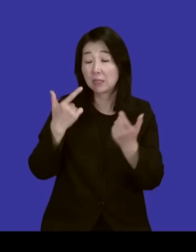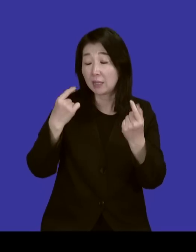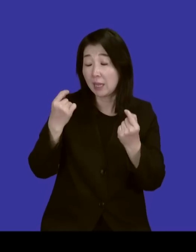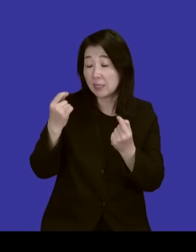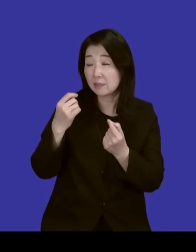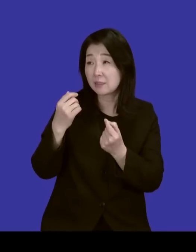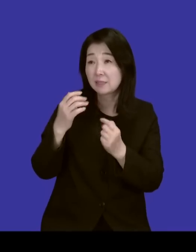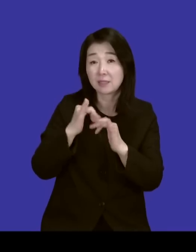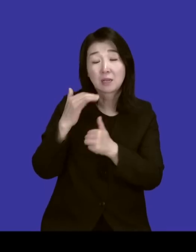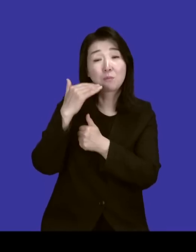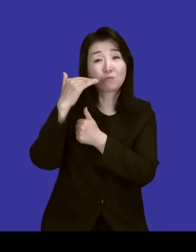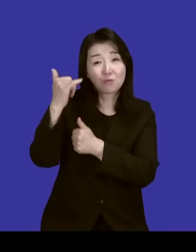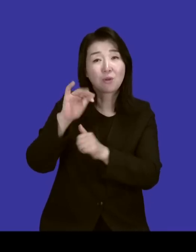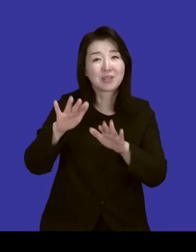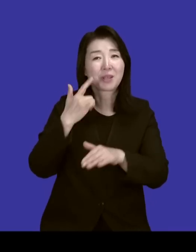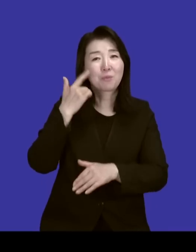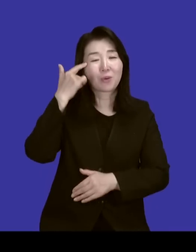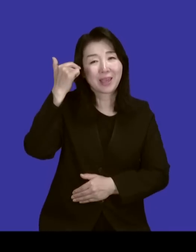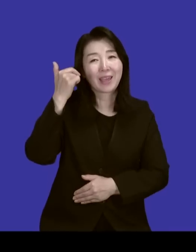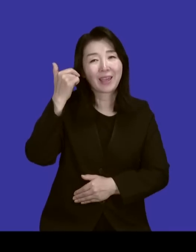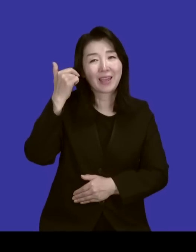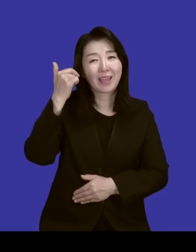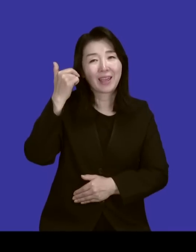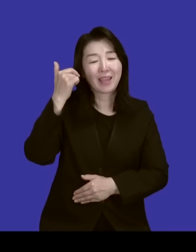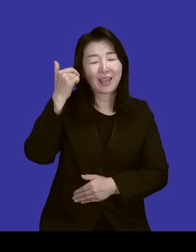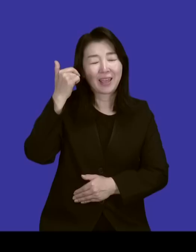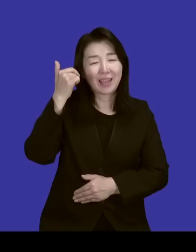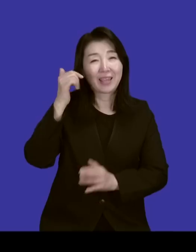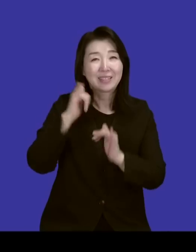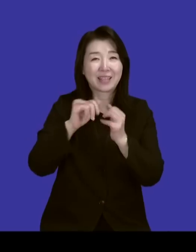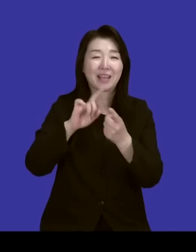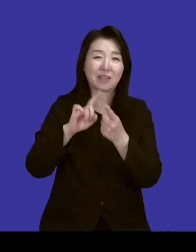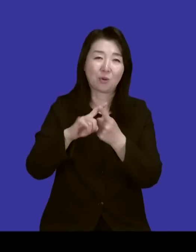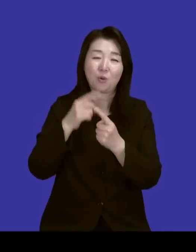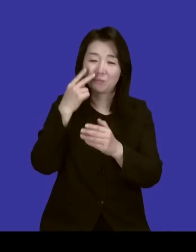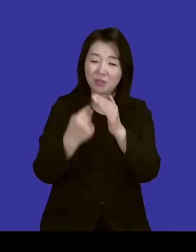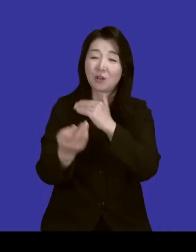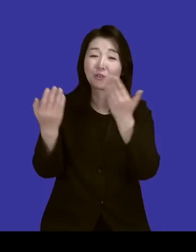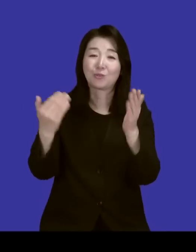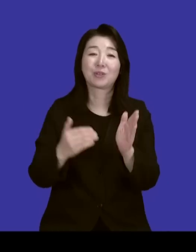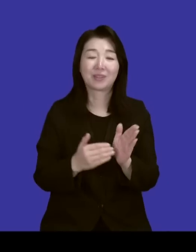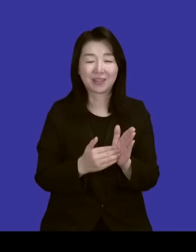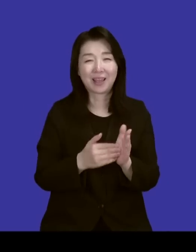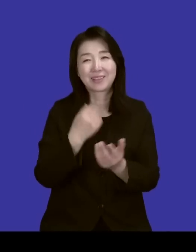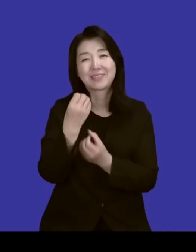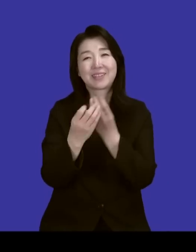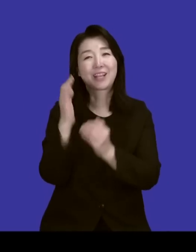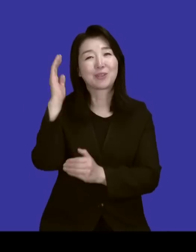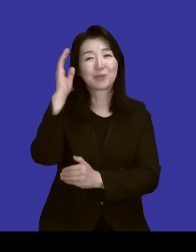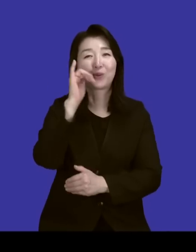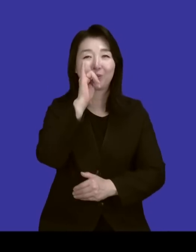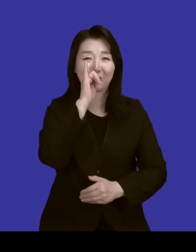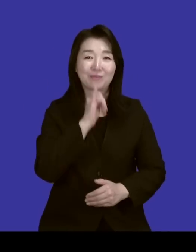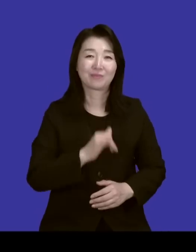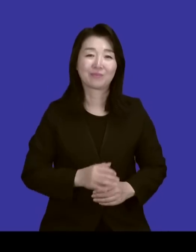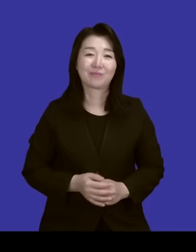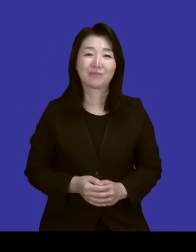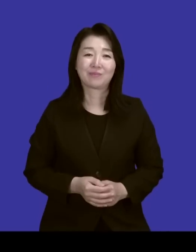이제 목양자로 예. 또 목회자의 비전을 주셨다. 네. 그런 간증 설교였는데